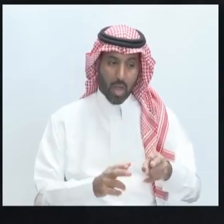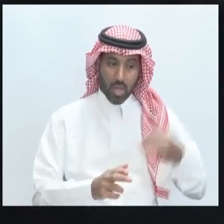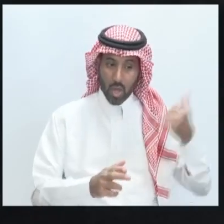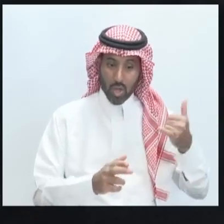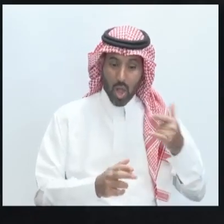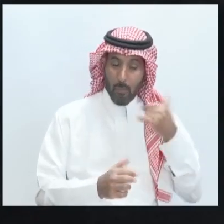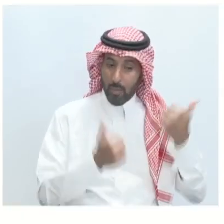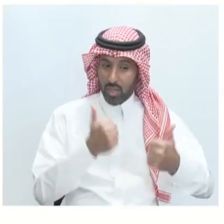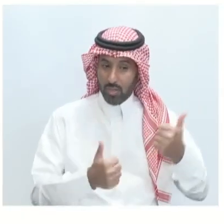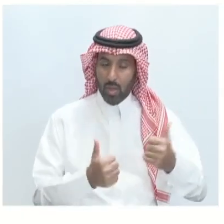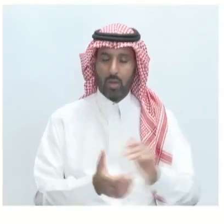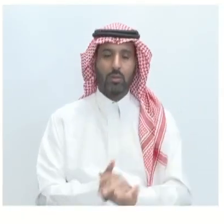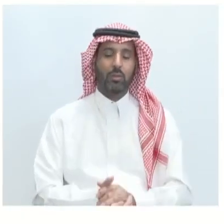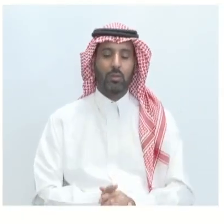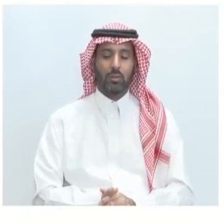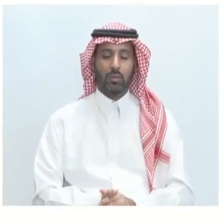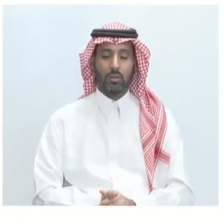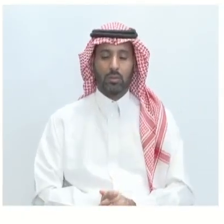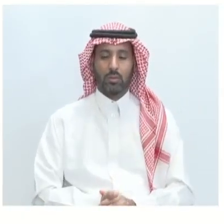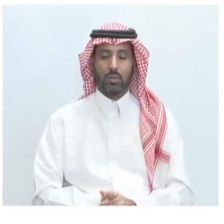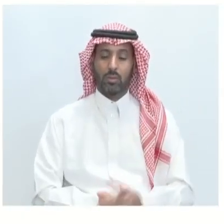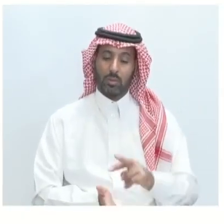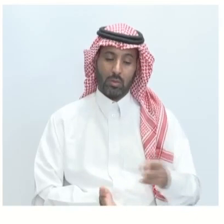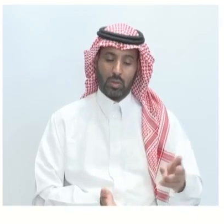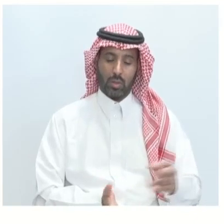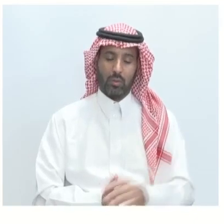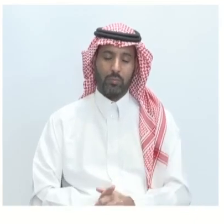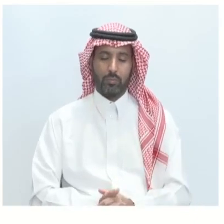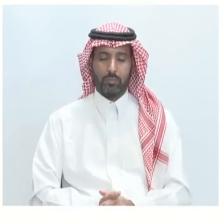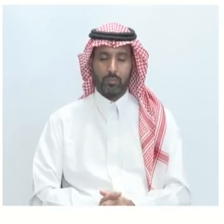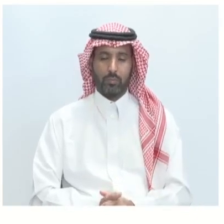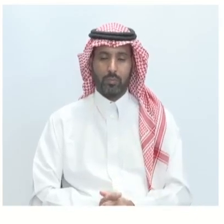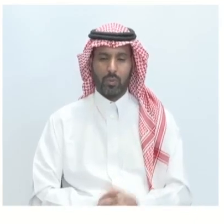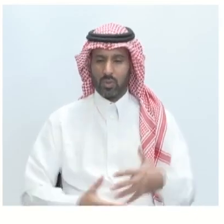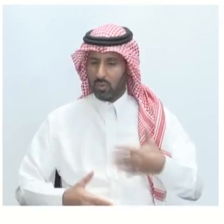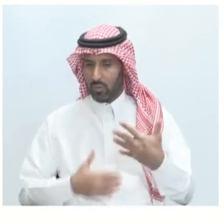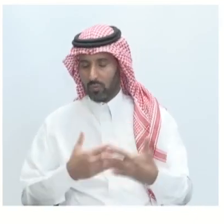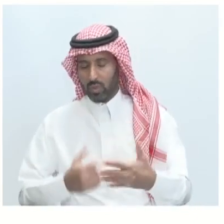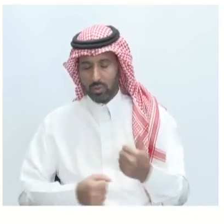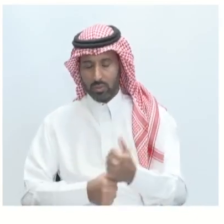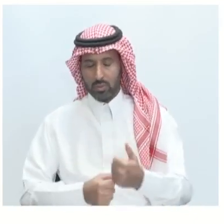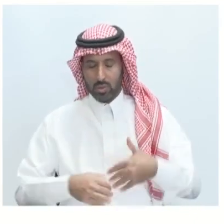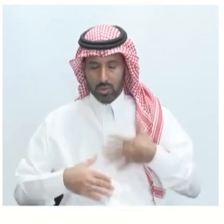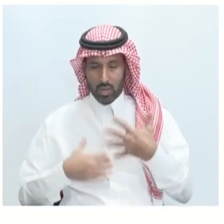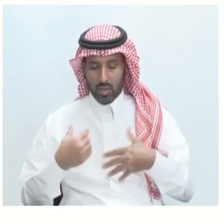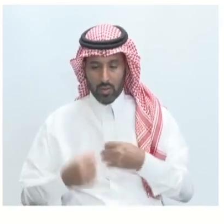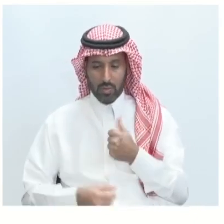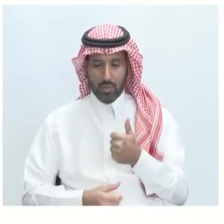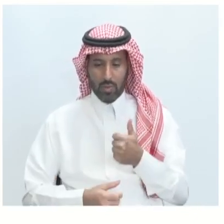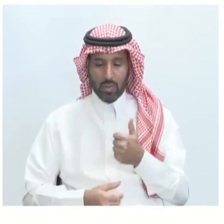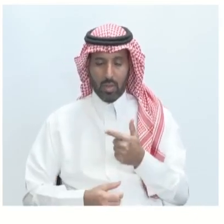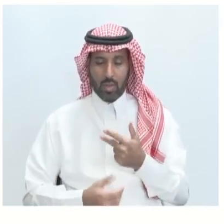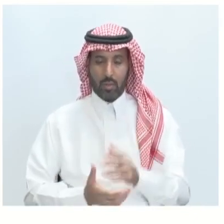فهذه المرحله تتغير فيها الانفعالات ايضا الاستجابات